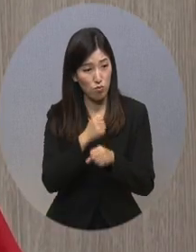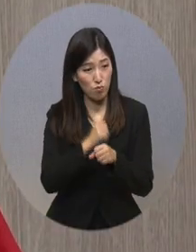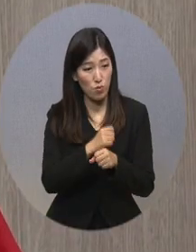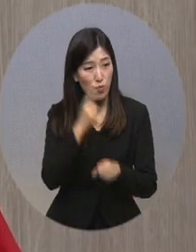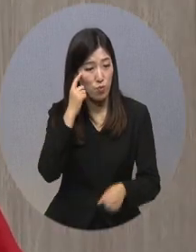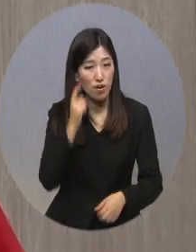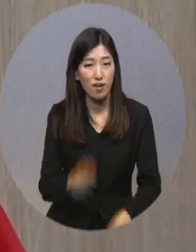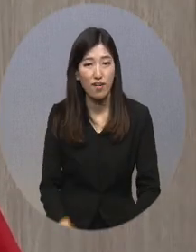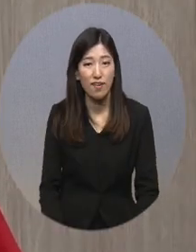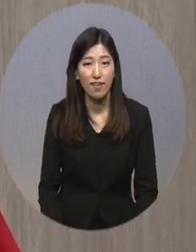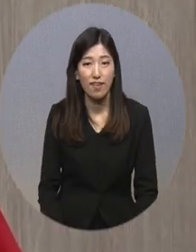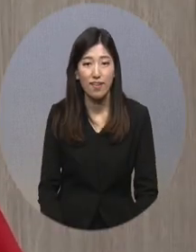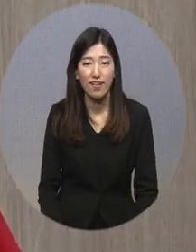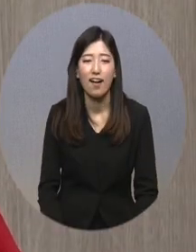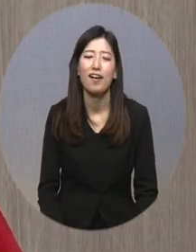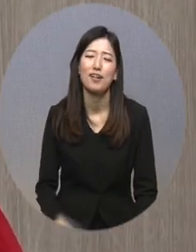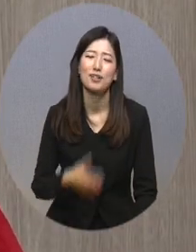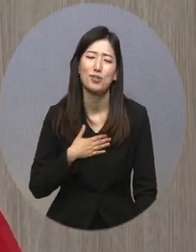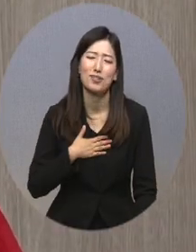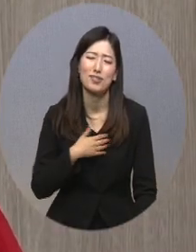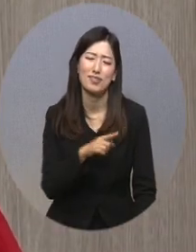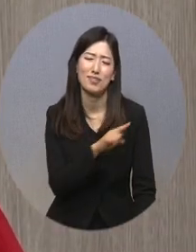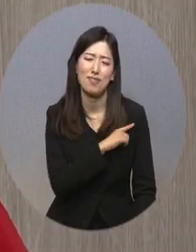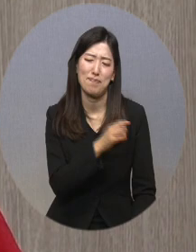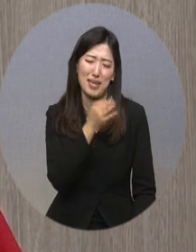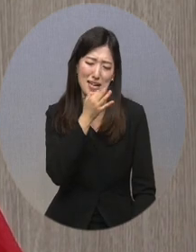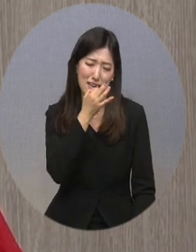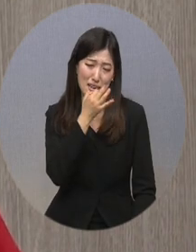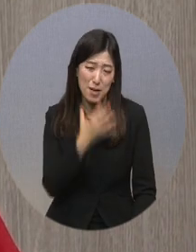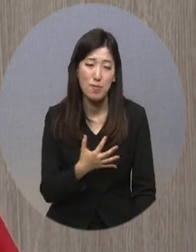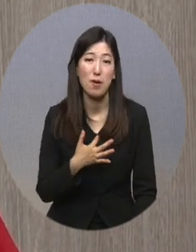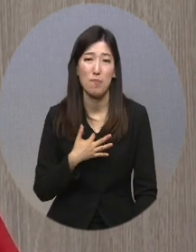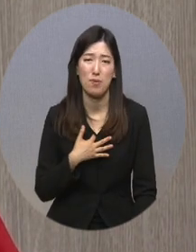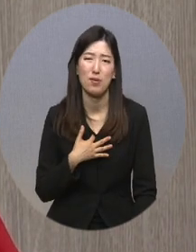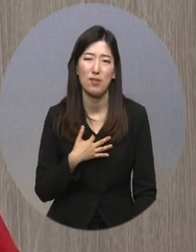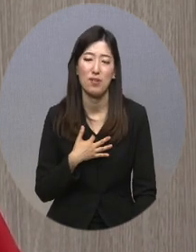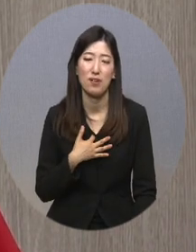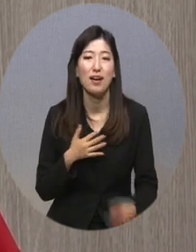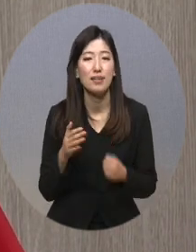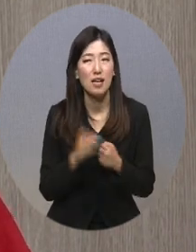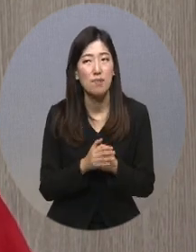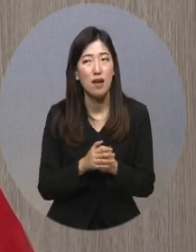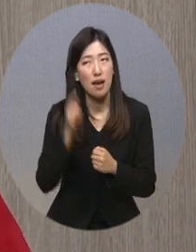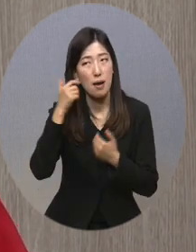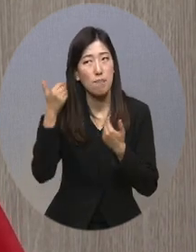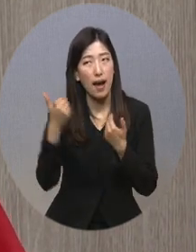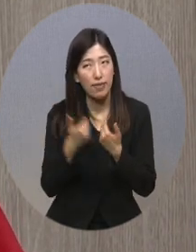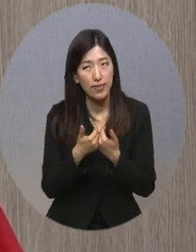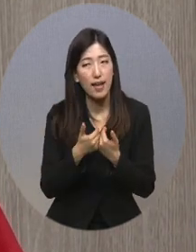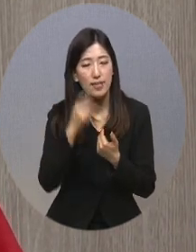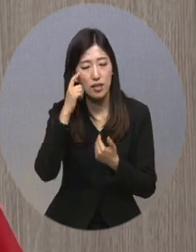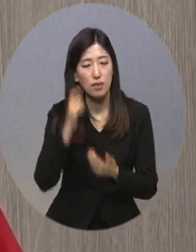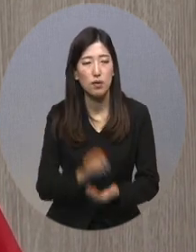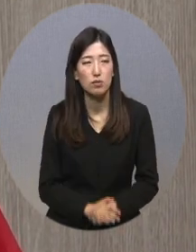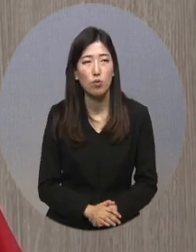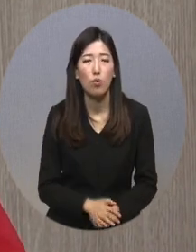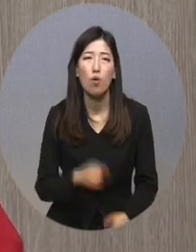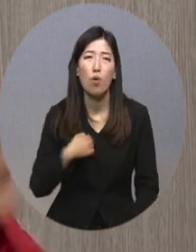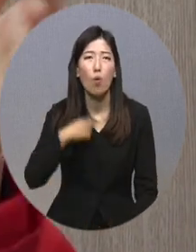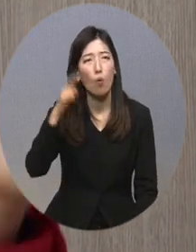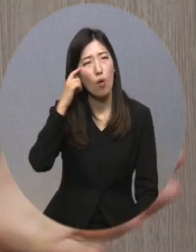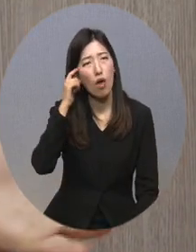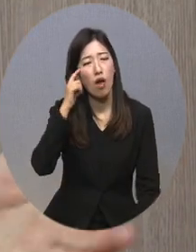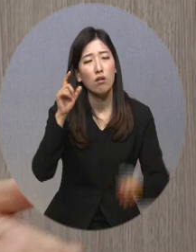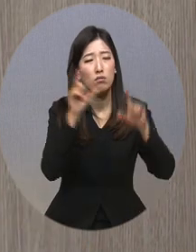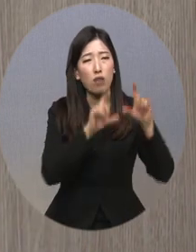저는 제가 너무나 힘들었기 때문에 반대급부로 생각을 했어요. 이렇게 물음표를 던졌어요. 왜 이렇게 원래 삶이